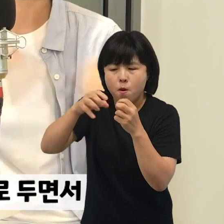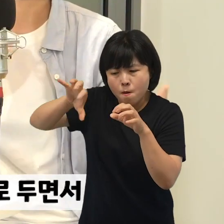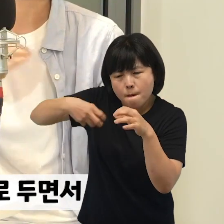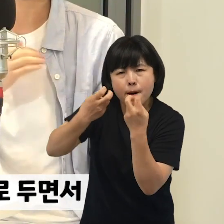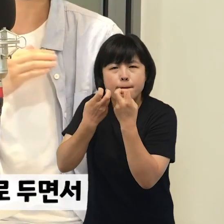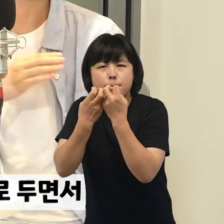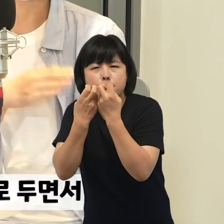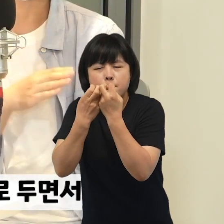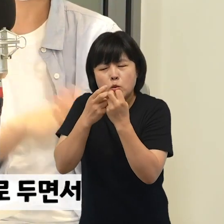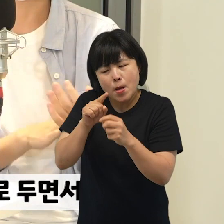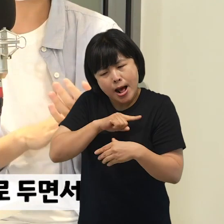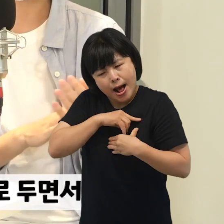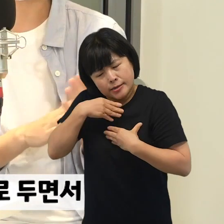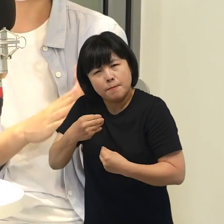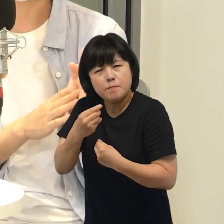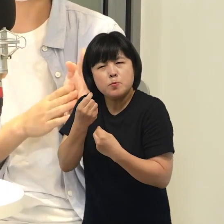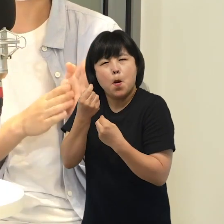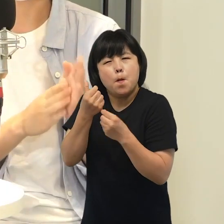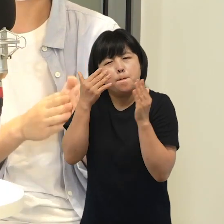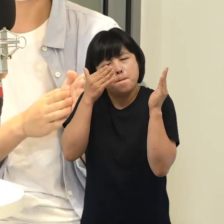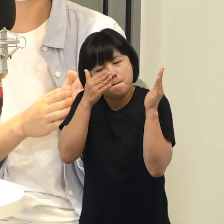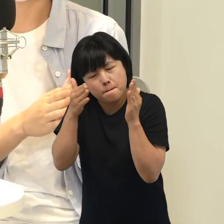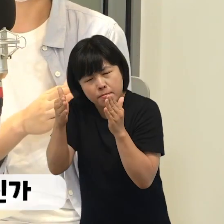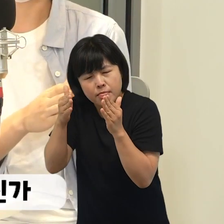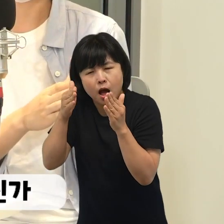이제 부차적인 수익원으로 두면서 좀 더